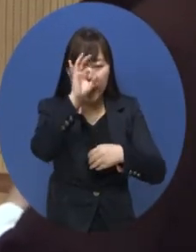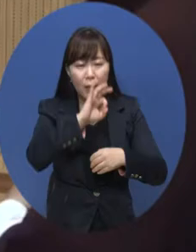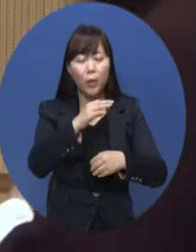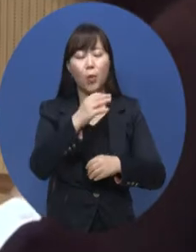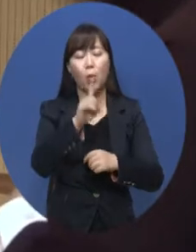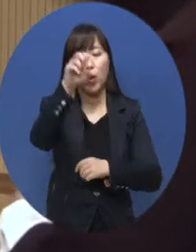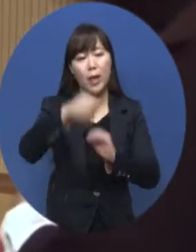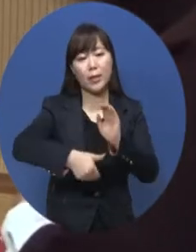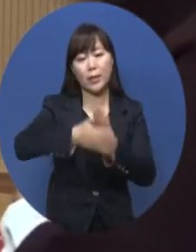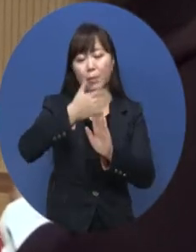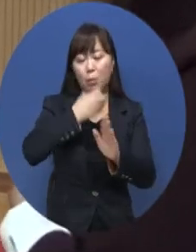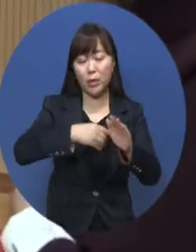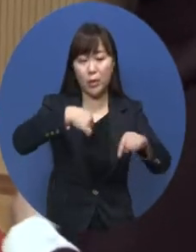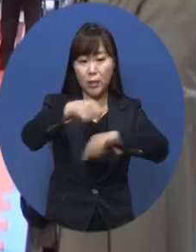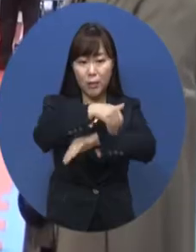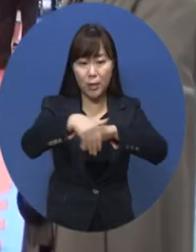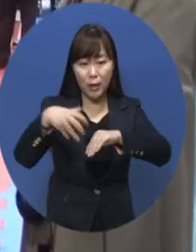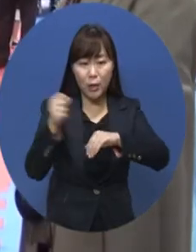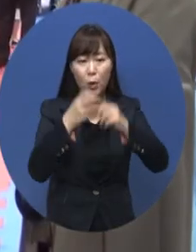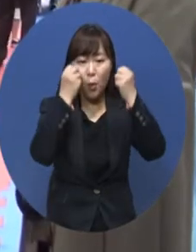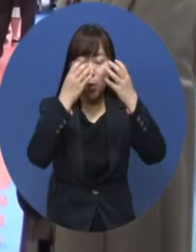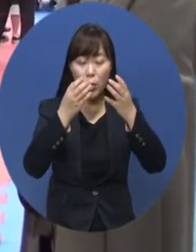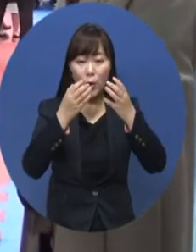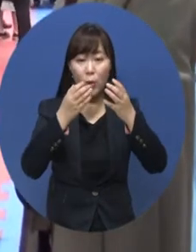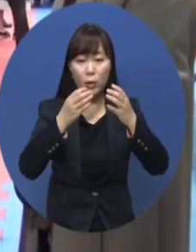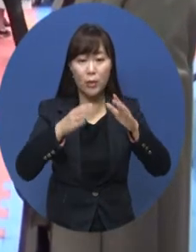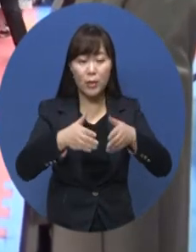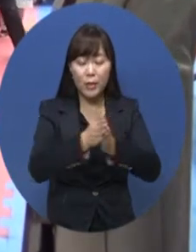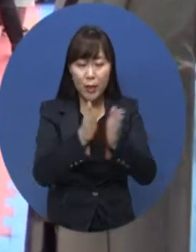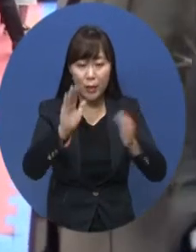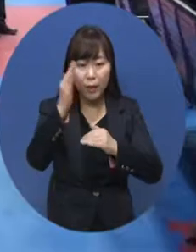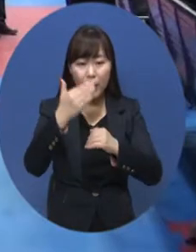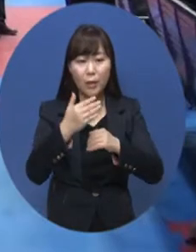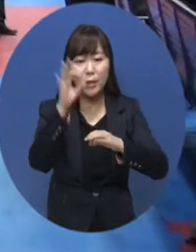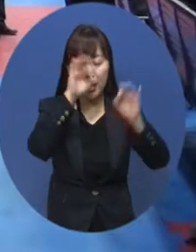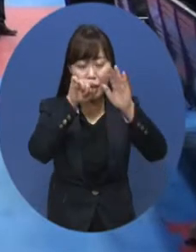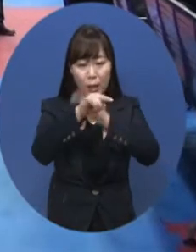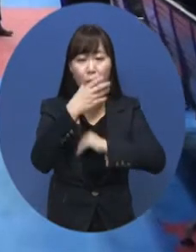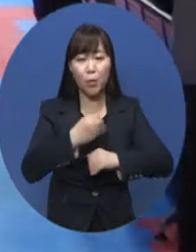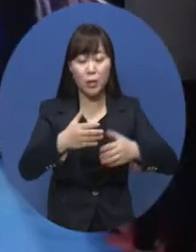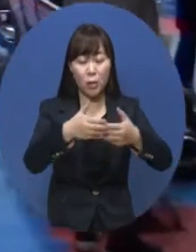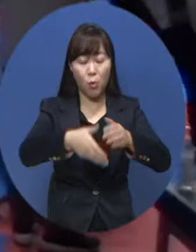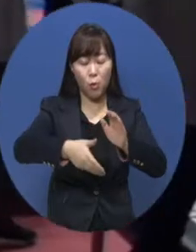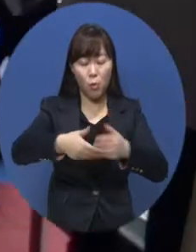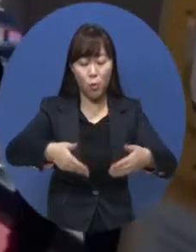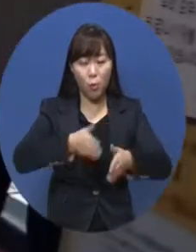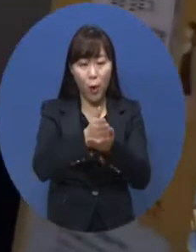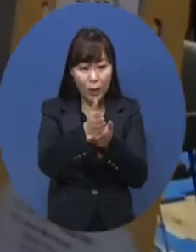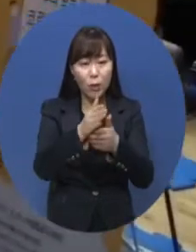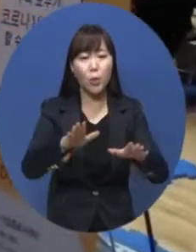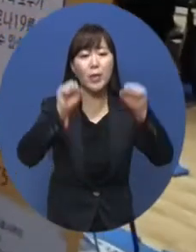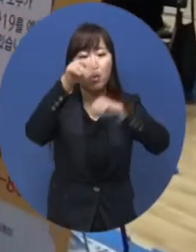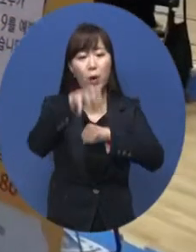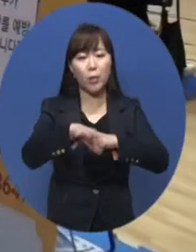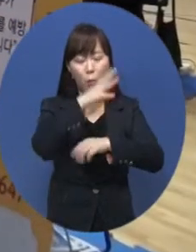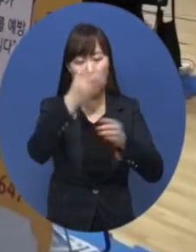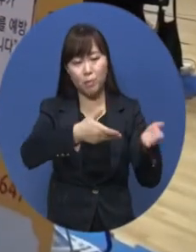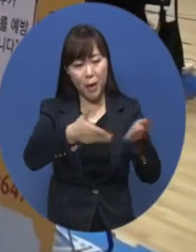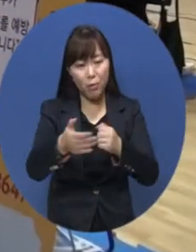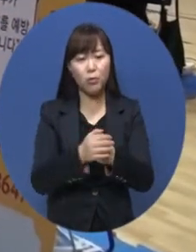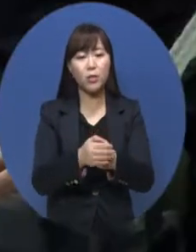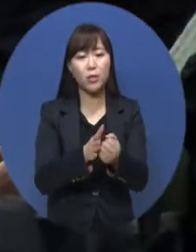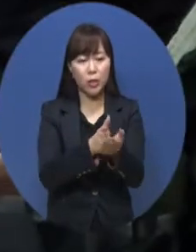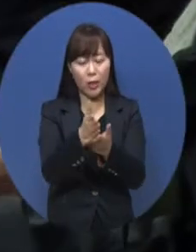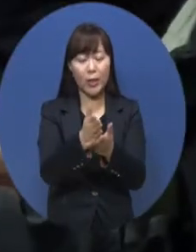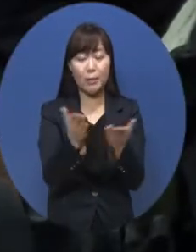복지 정책의 일환으로 올해 신설된 찾아가는 복지관은 체육관을 통째로 내놓고 전담 인력을 배치하는